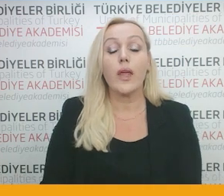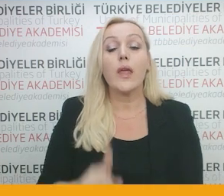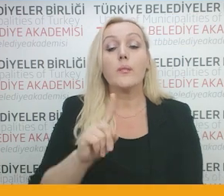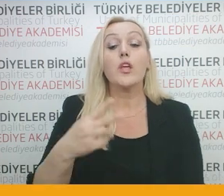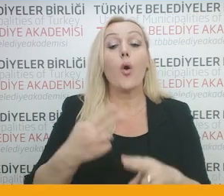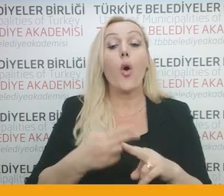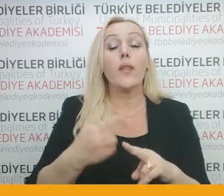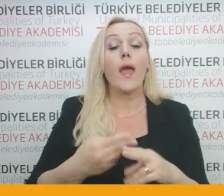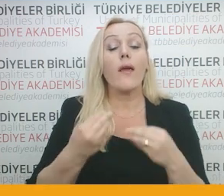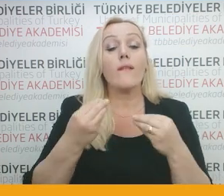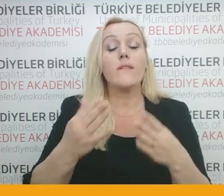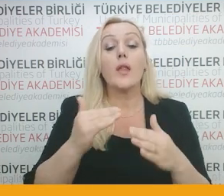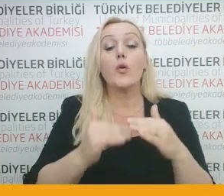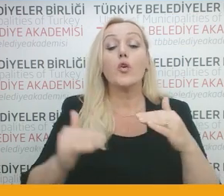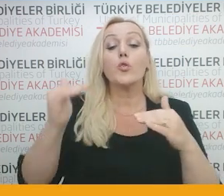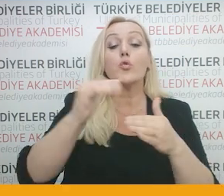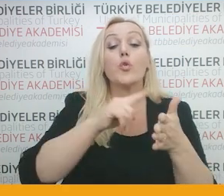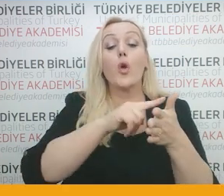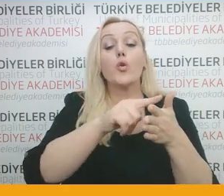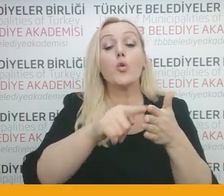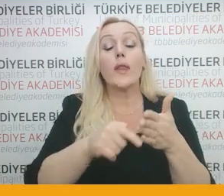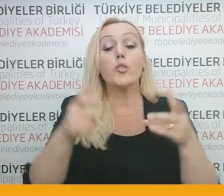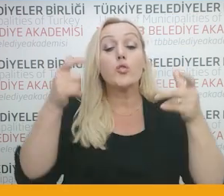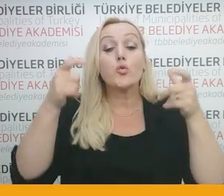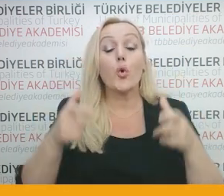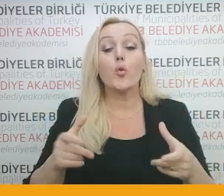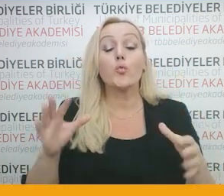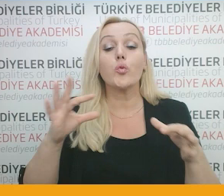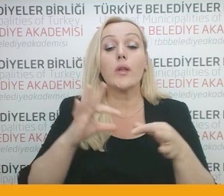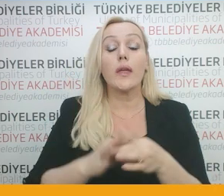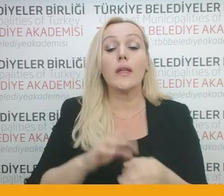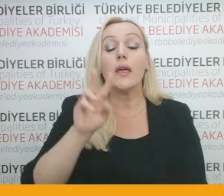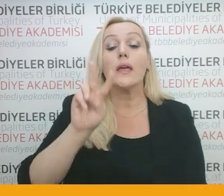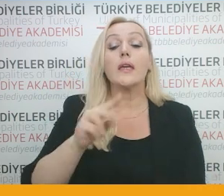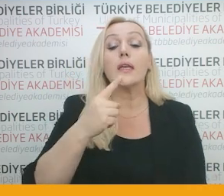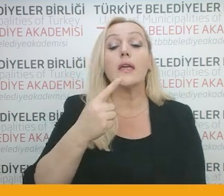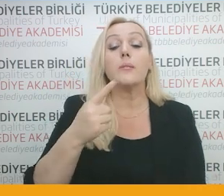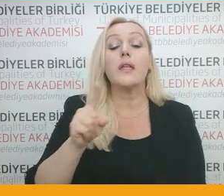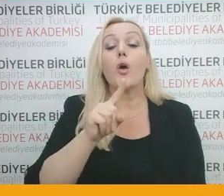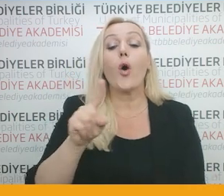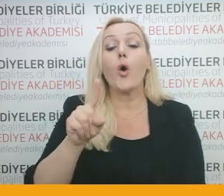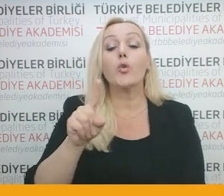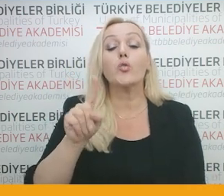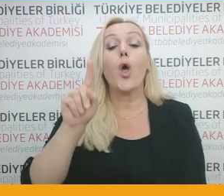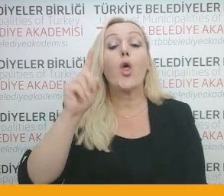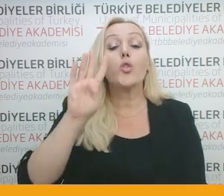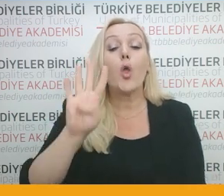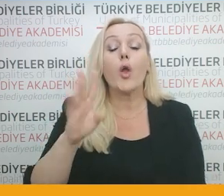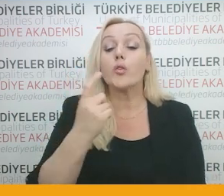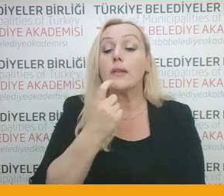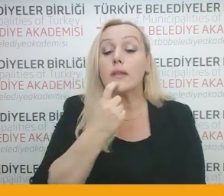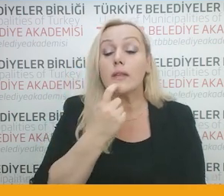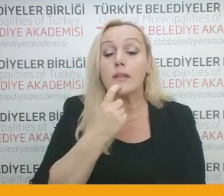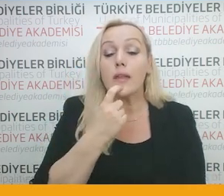Bir örnek verelim arkadaşlar. Üst yöneticinin sorumluluğuyla ilgili. 2017'de, pardon, 2014